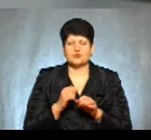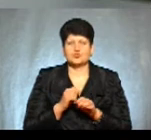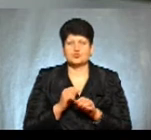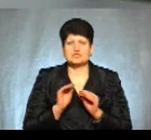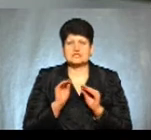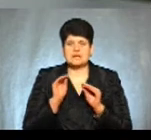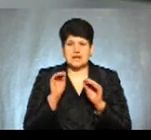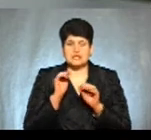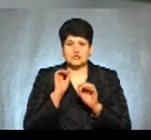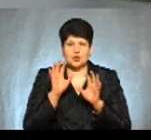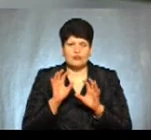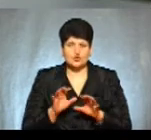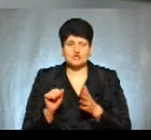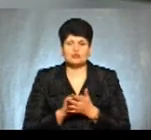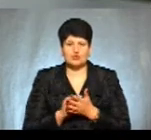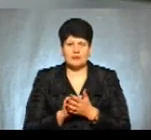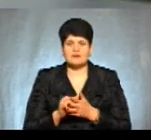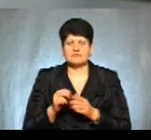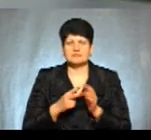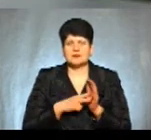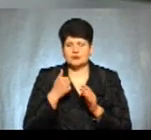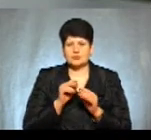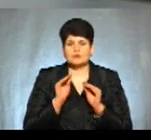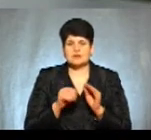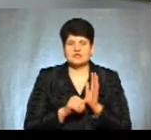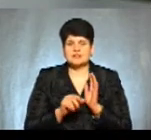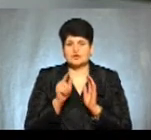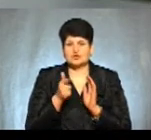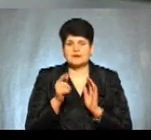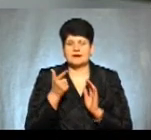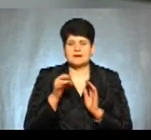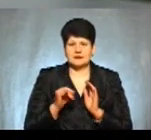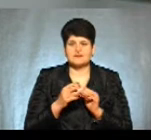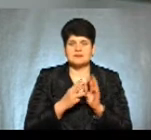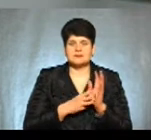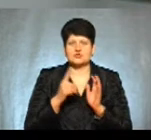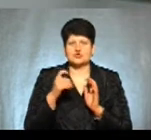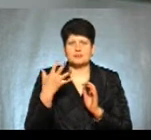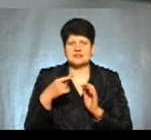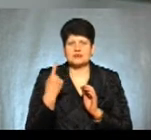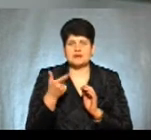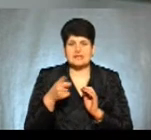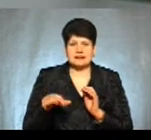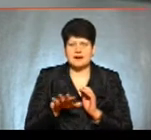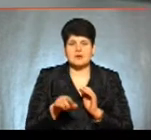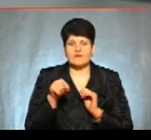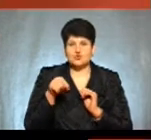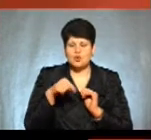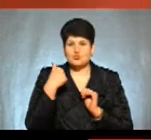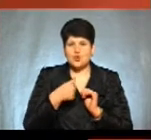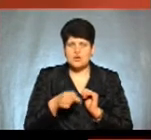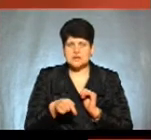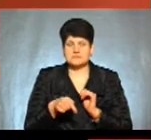в 2017 році нових лісів посаджено 61 гектар, в 2018 році 151 гектар. І в цьому